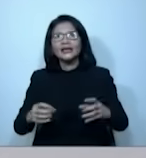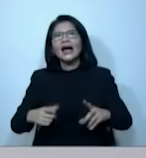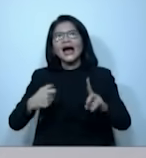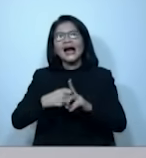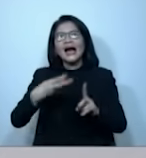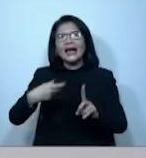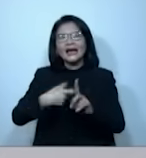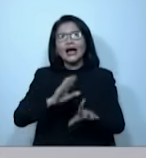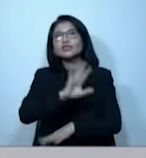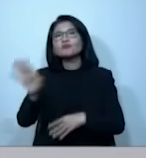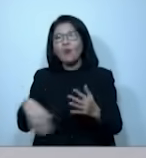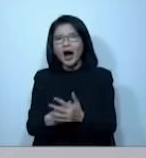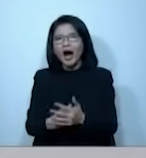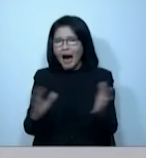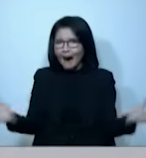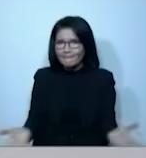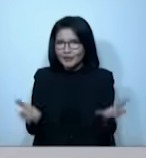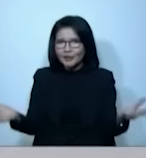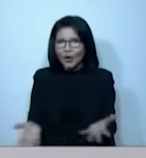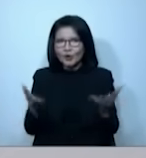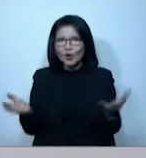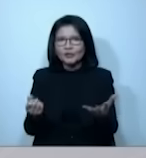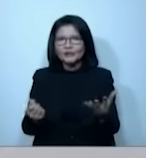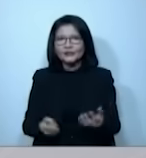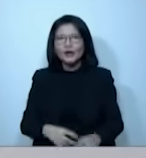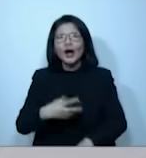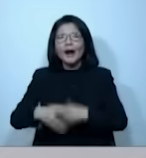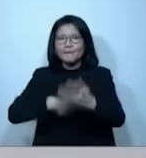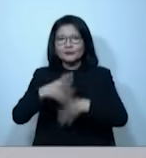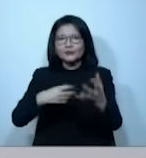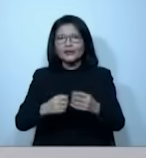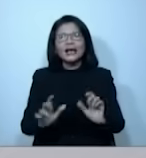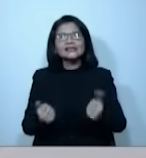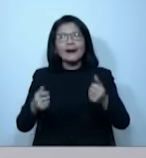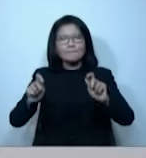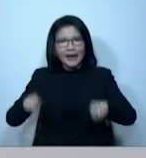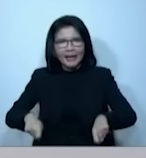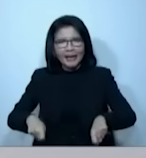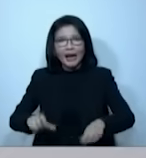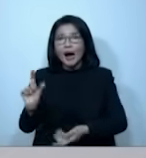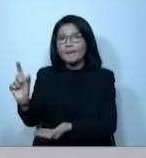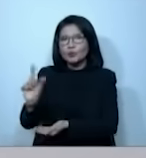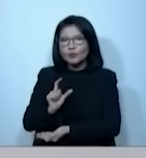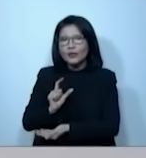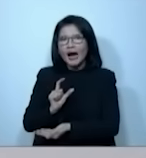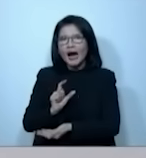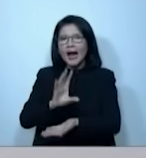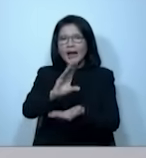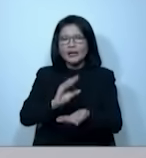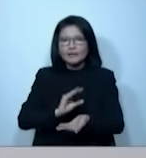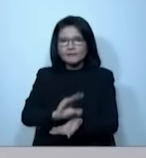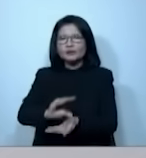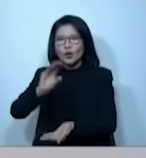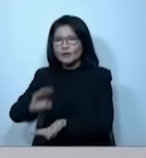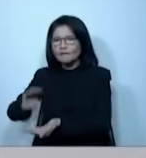semua mendorong hiisasi menciptakan delan kerja mengundang investor-investor ke